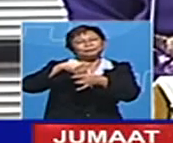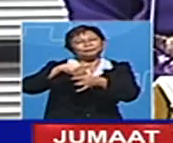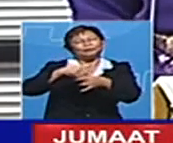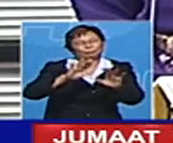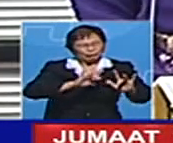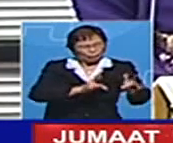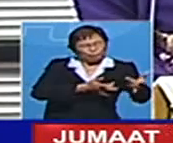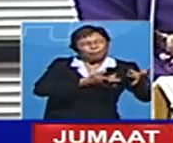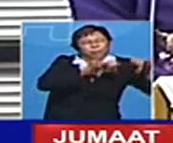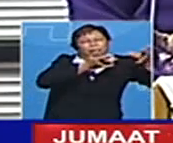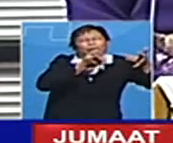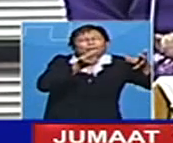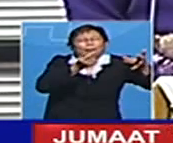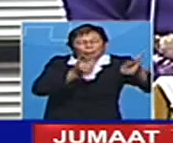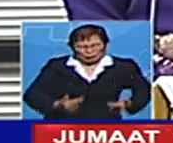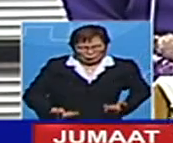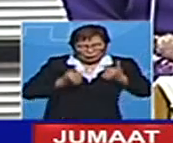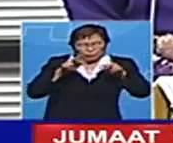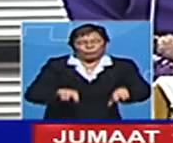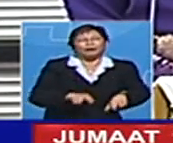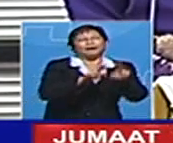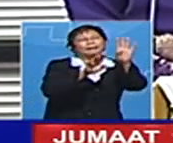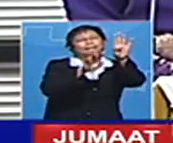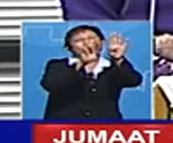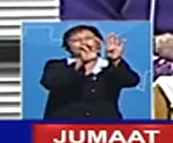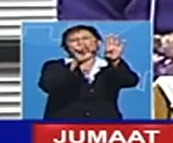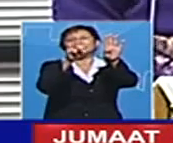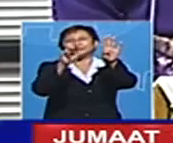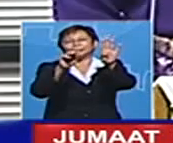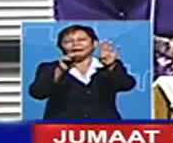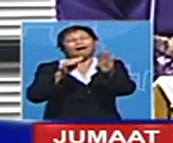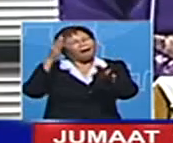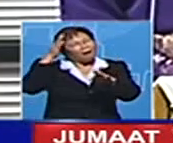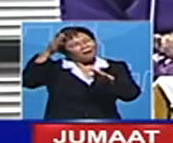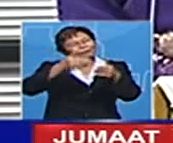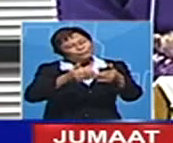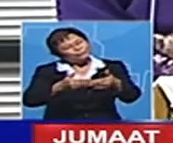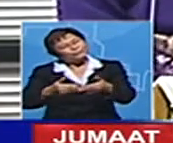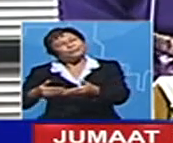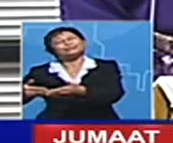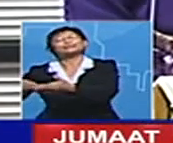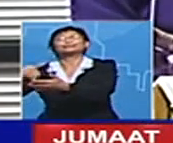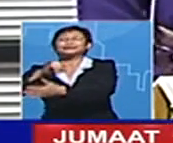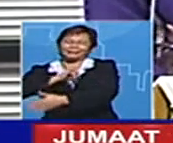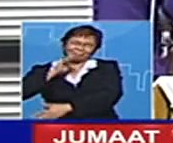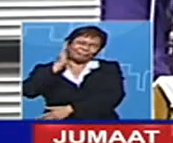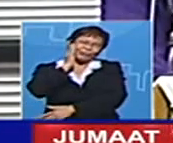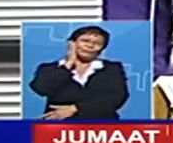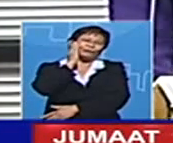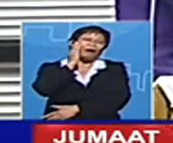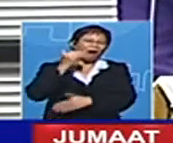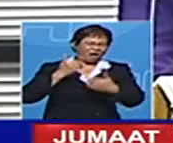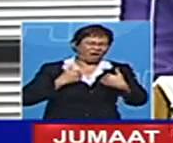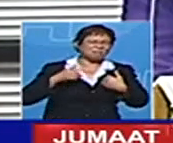sa hidup rakyat pula bantuan rakyat 1 Malaysia atau brm akan diteruskan saya tahu benar